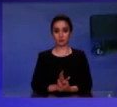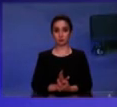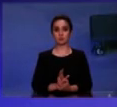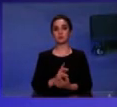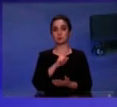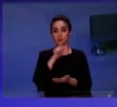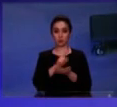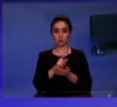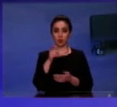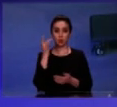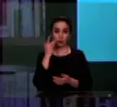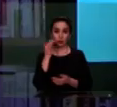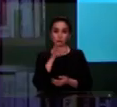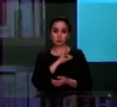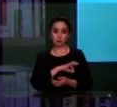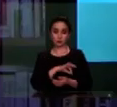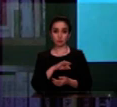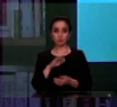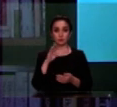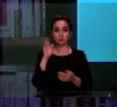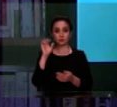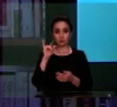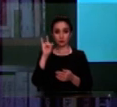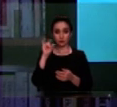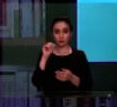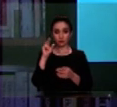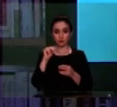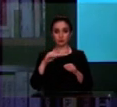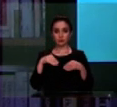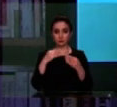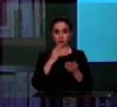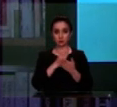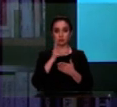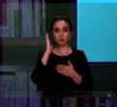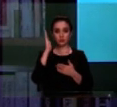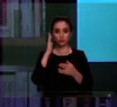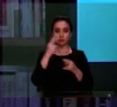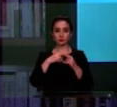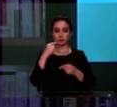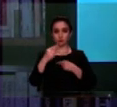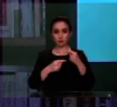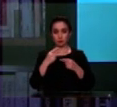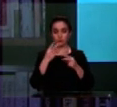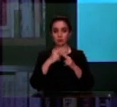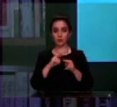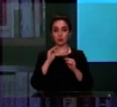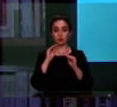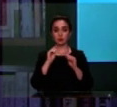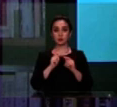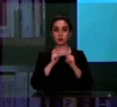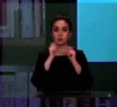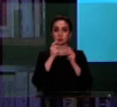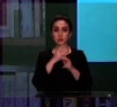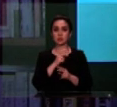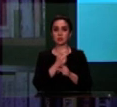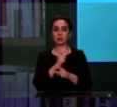Albatta, doimiy daromad fayzu baraka manbaidir. Kelajak vorislarini rag'batlantirishning